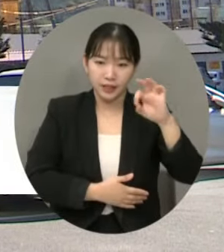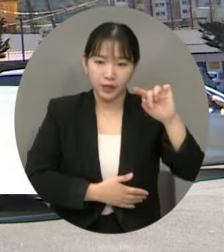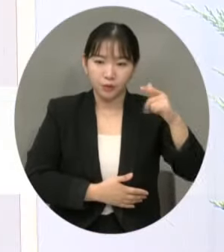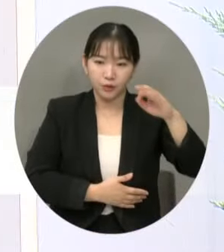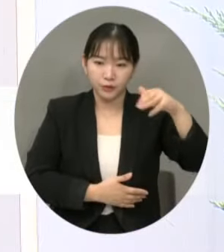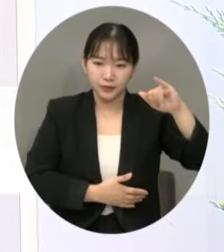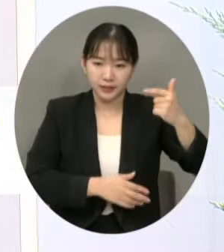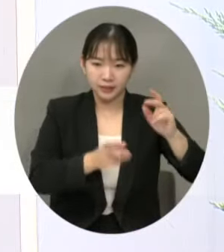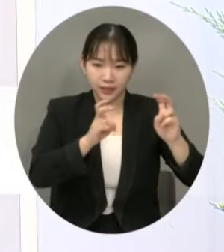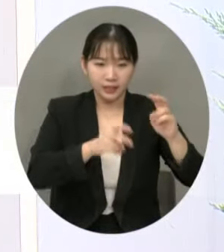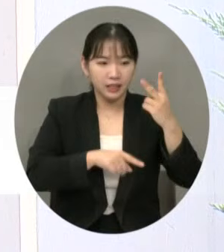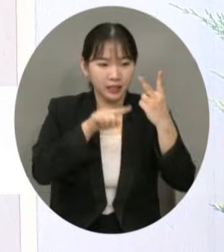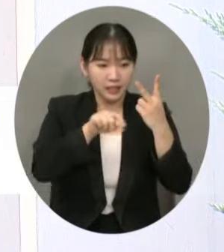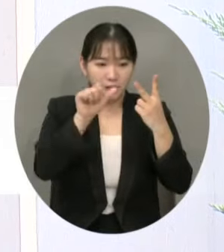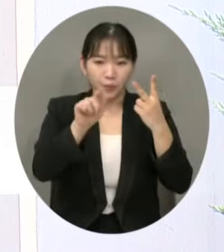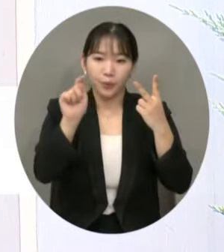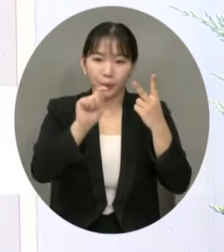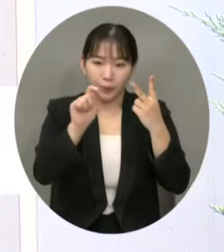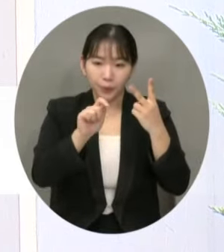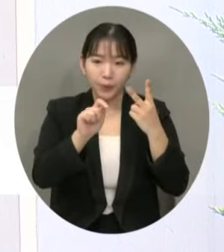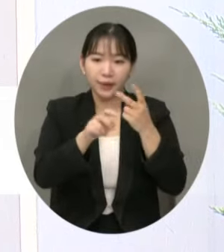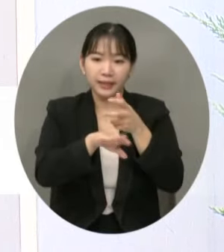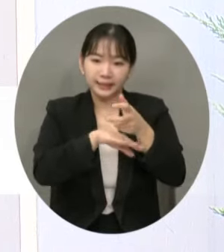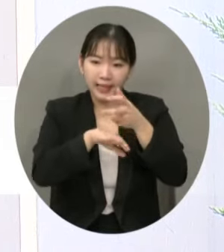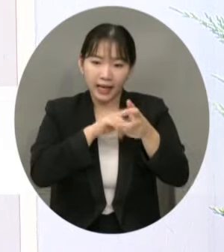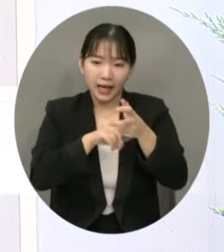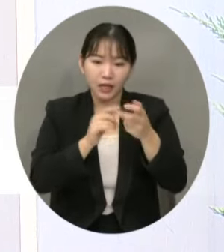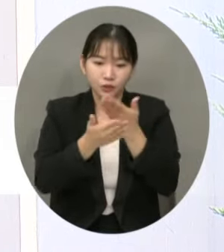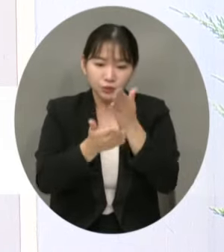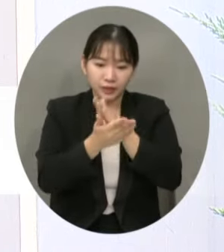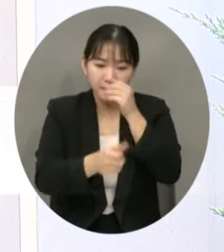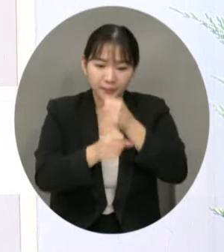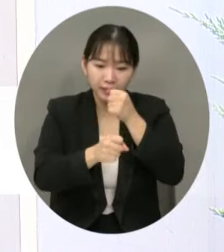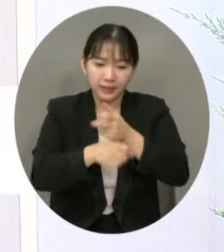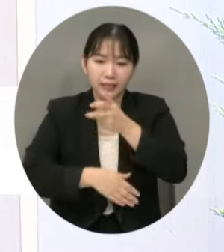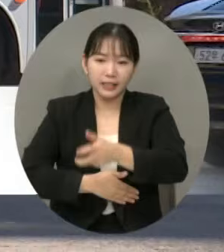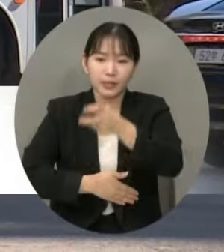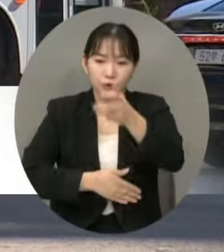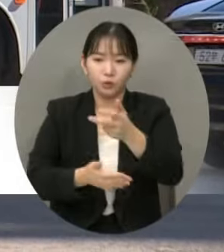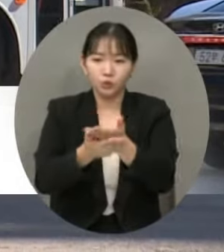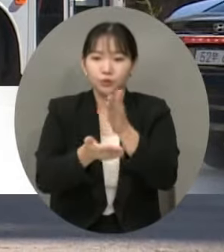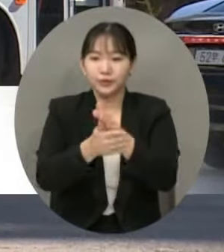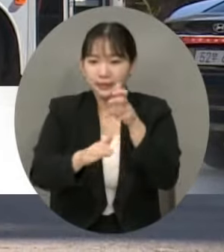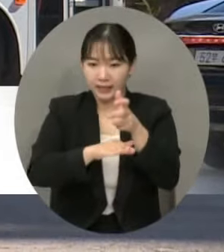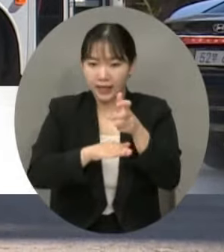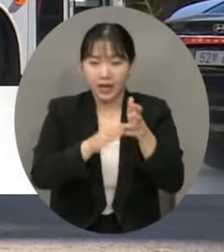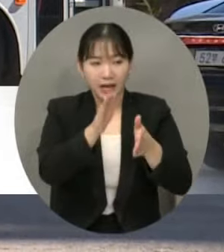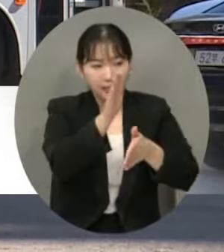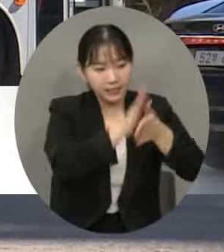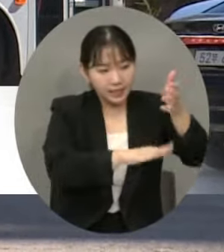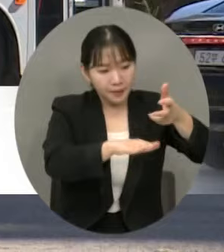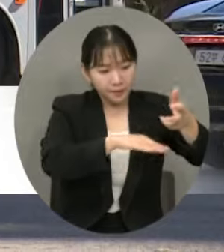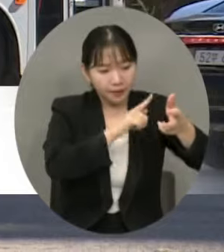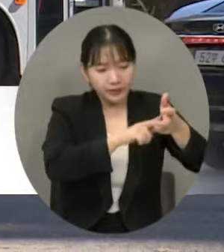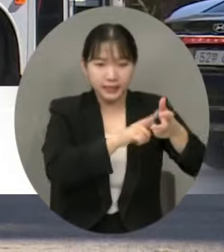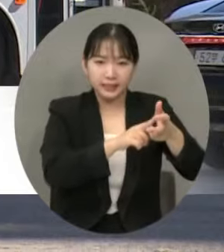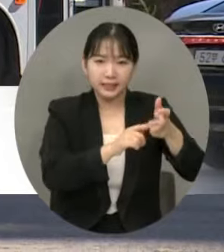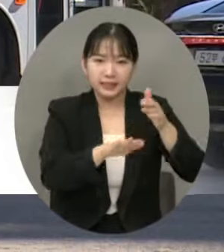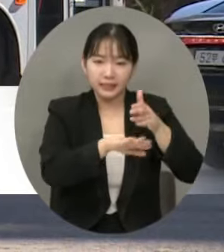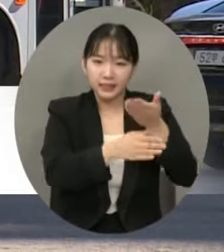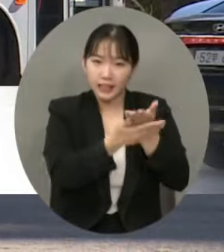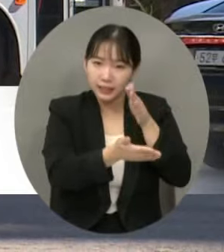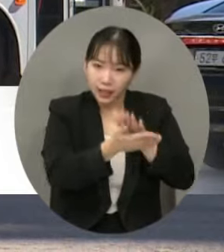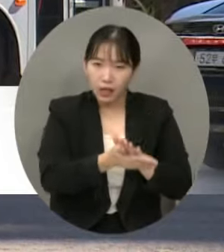운수가 2.5톤 화물차를 개조해 만든 이동 정비 차량으로 시내버스 차량 점검과 엔진 오일 교환 등